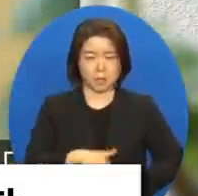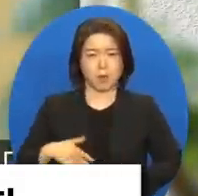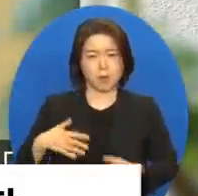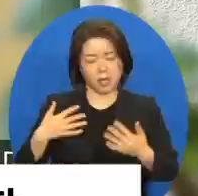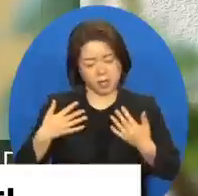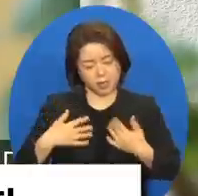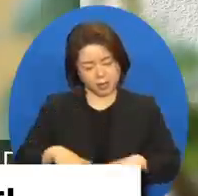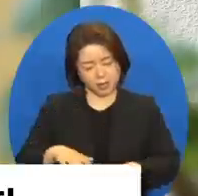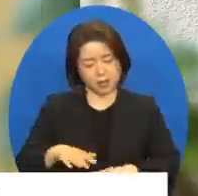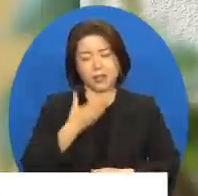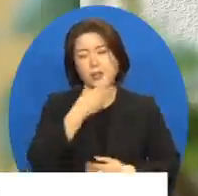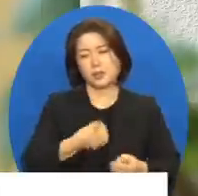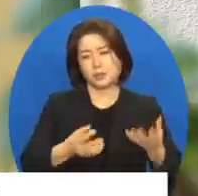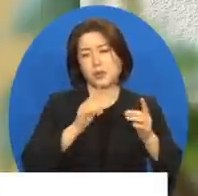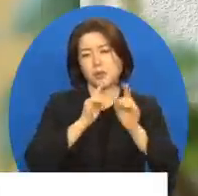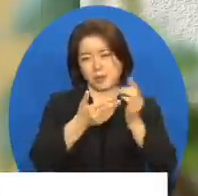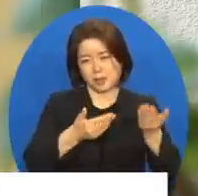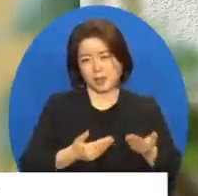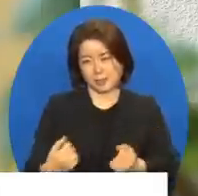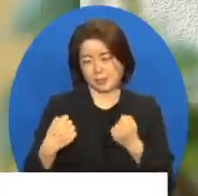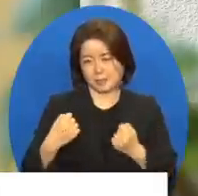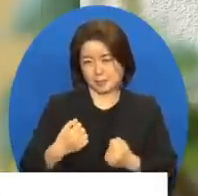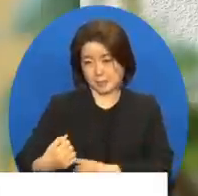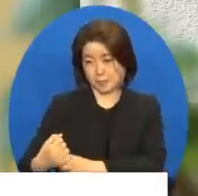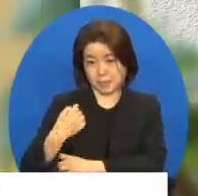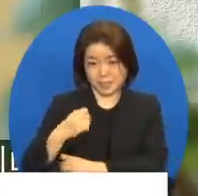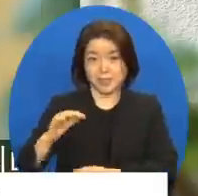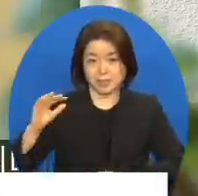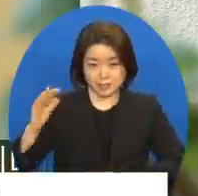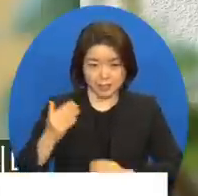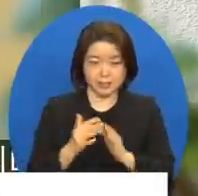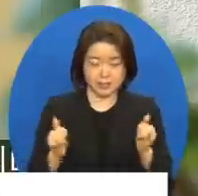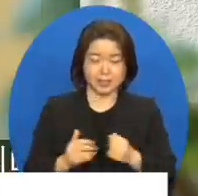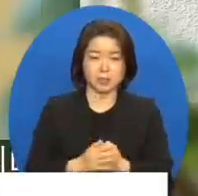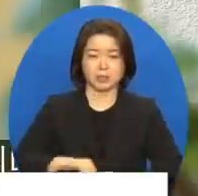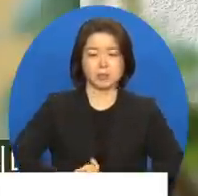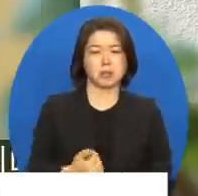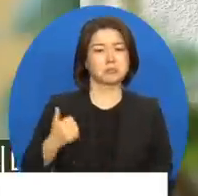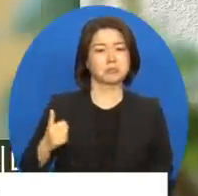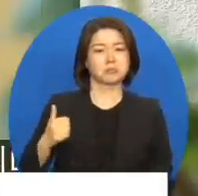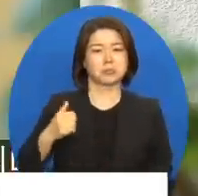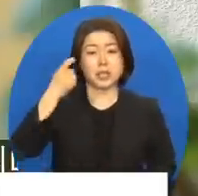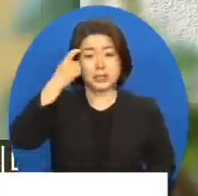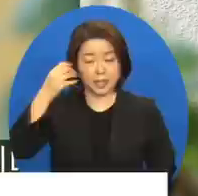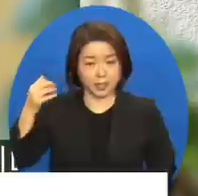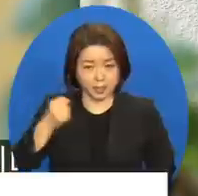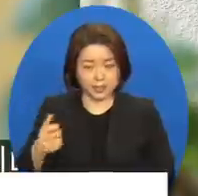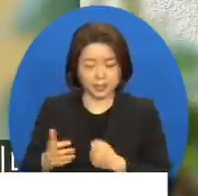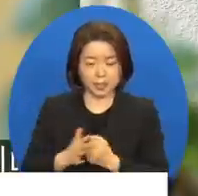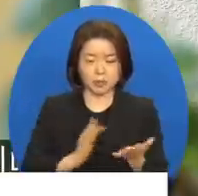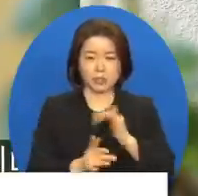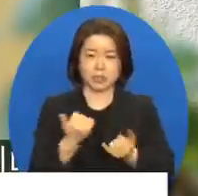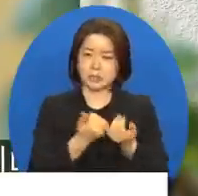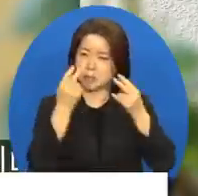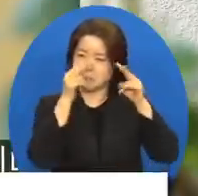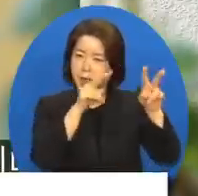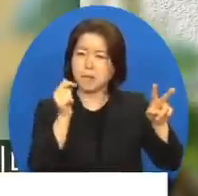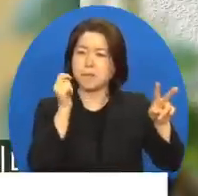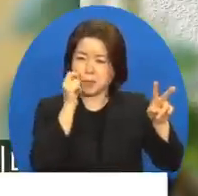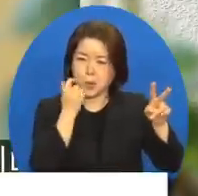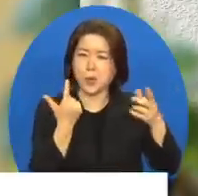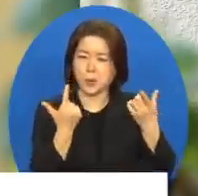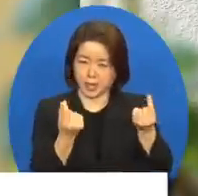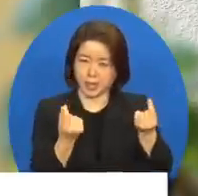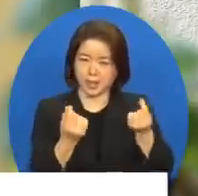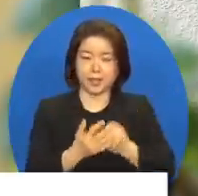축복이라고 하셨습니다. 건강하고 힘이 센 사람은 자기가 최고라고 생각해서 예수님을 바라보지